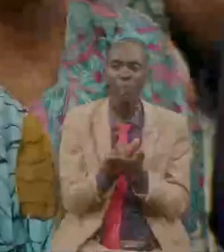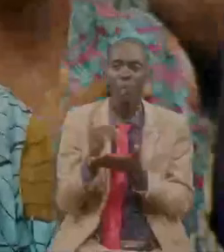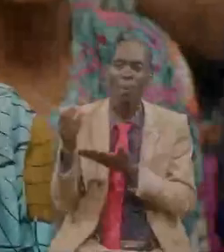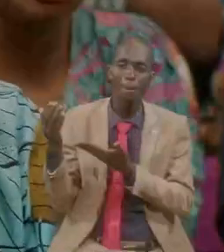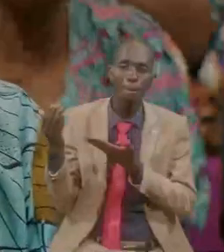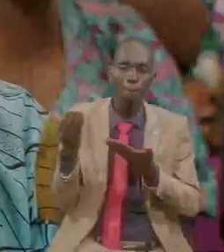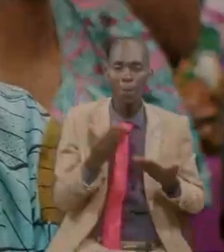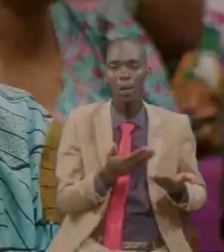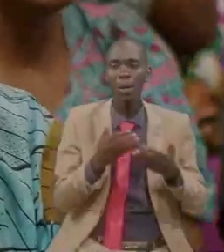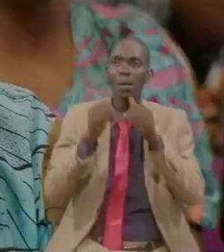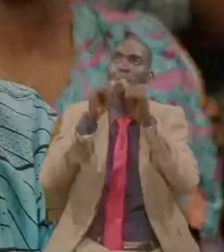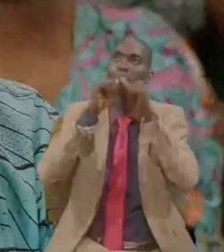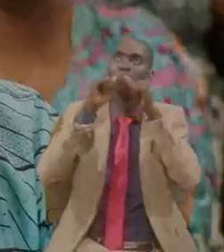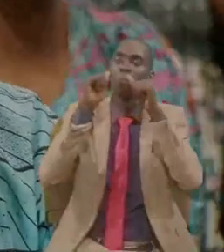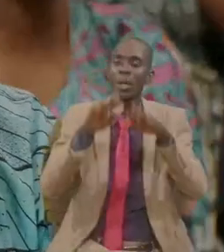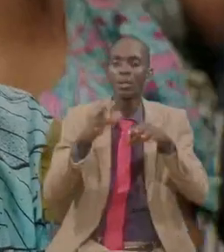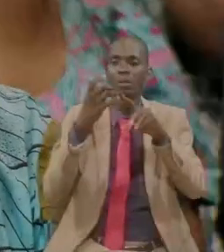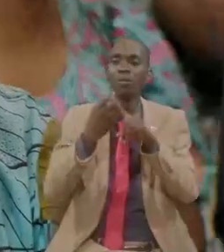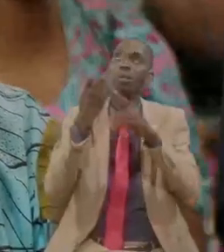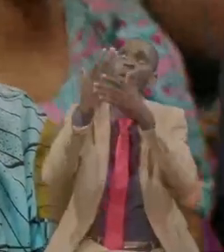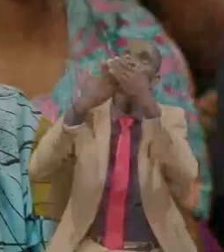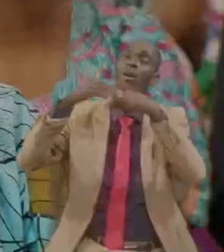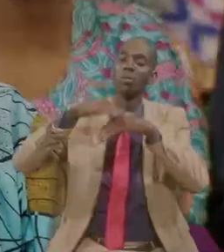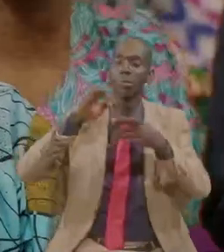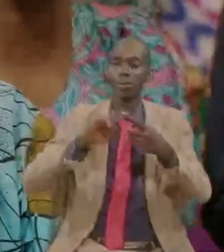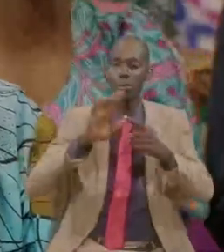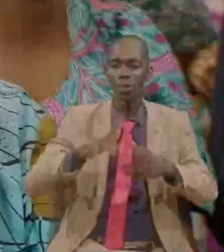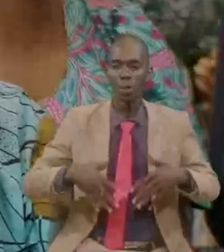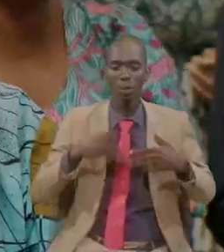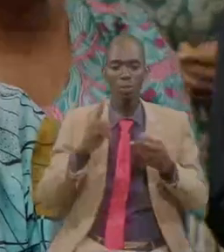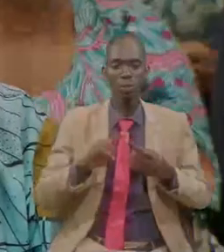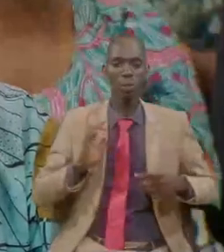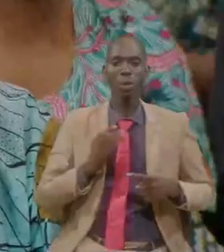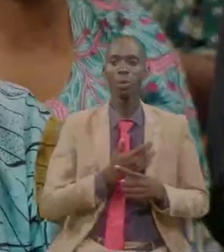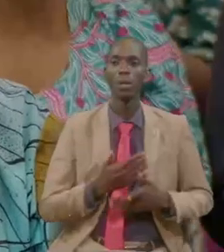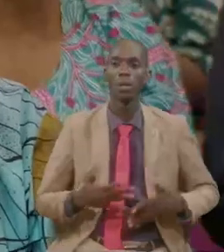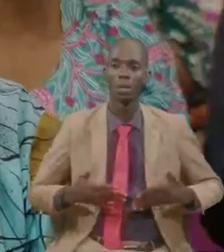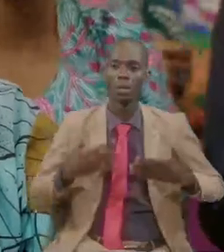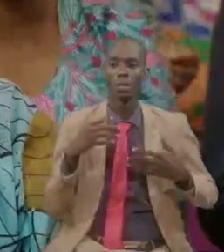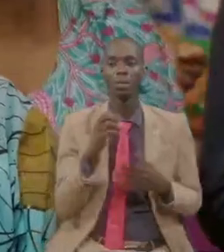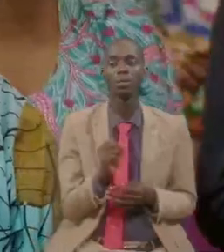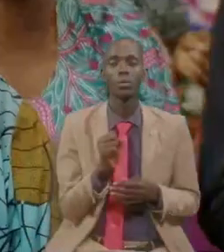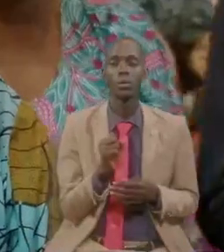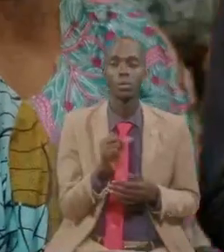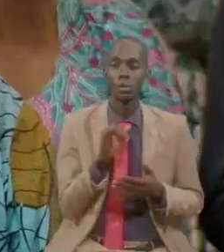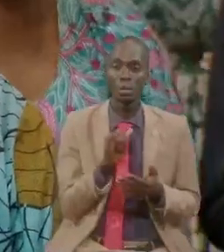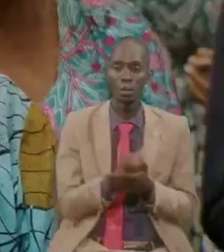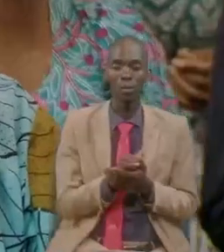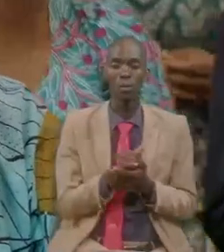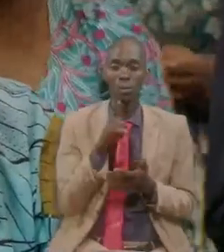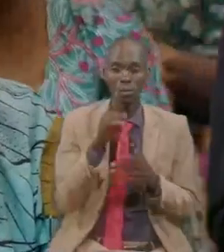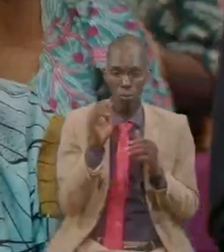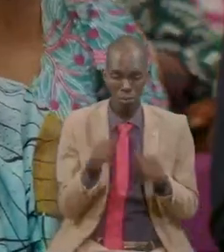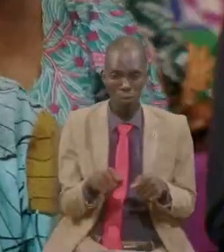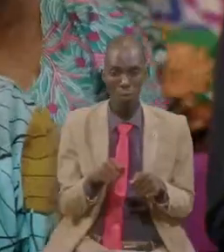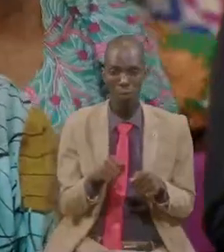La prière qui apporte la vertu du ciel à votre vie, à nos vies. Vous pouvez